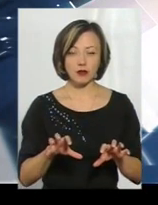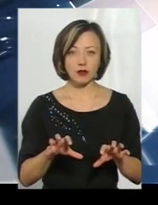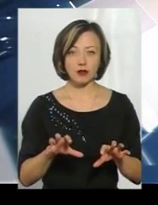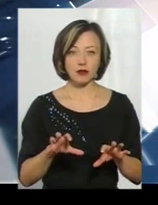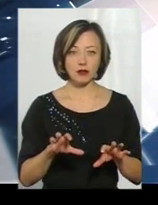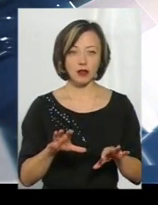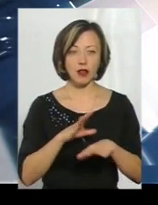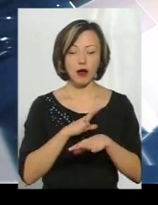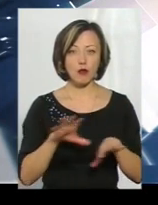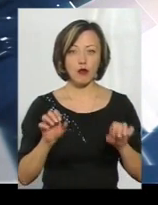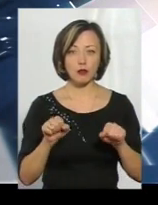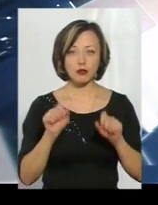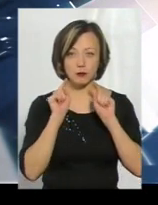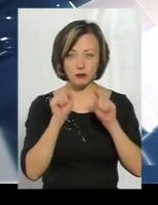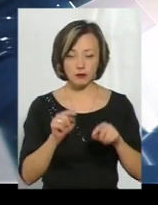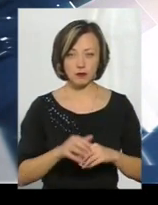приділити.